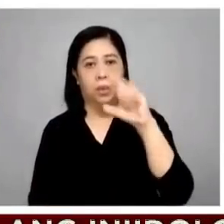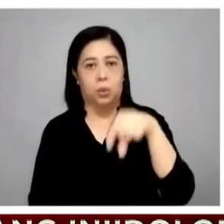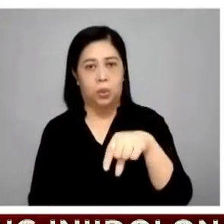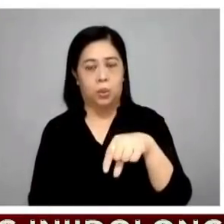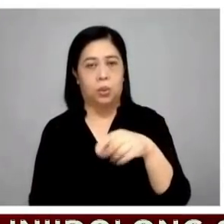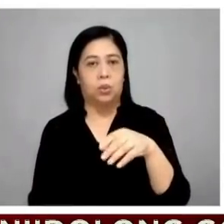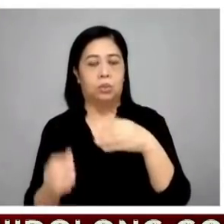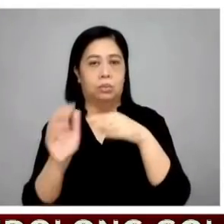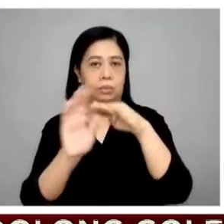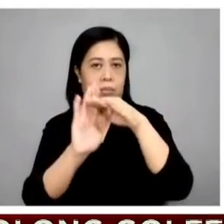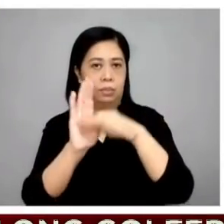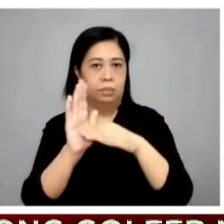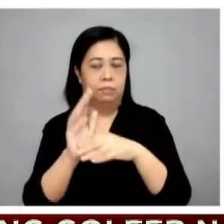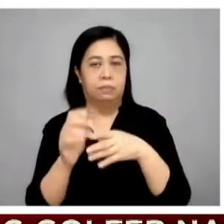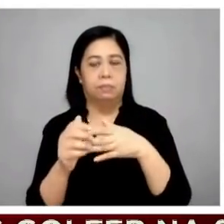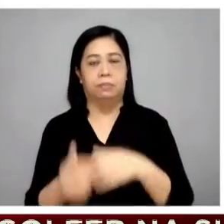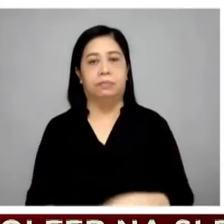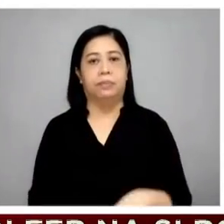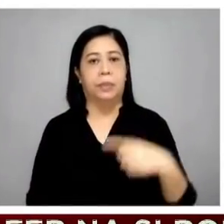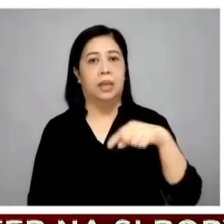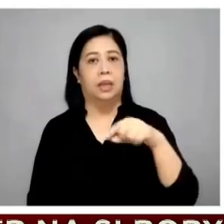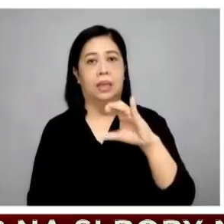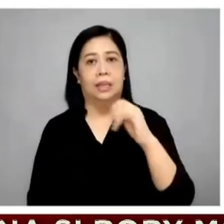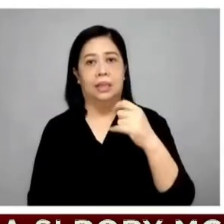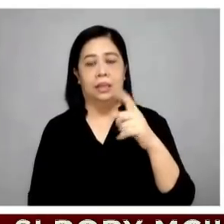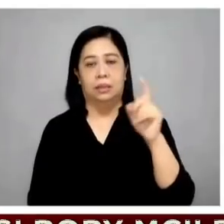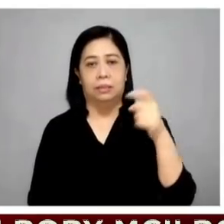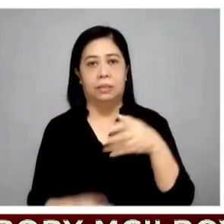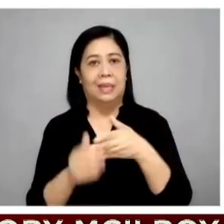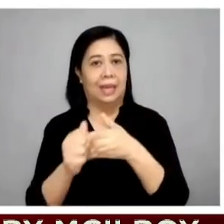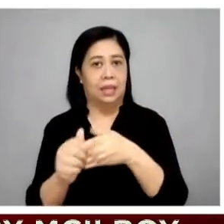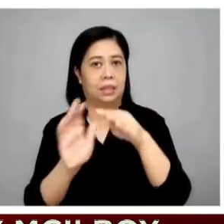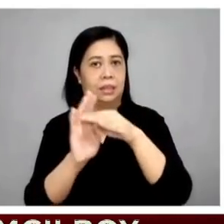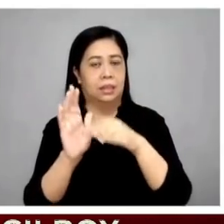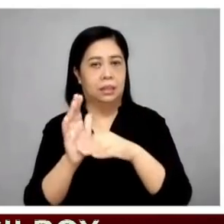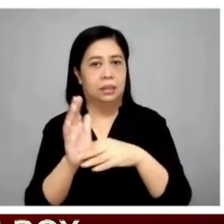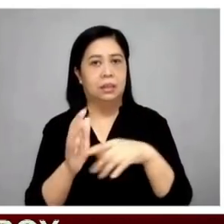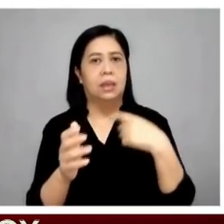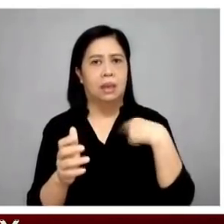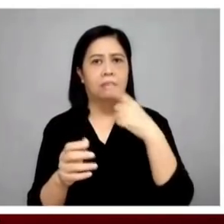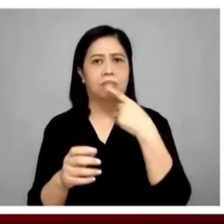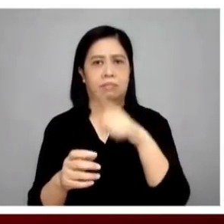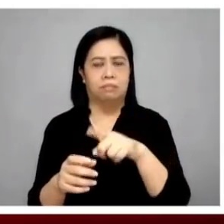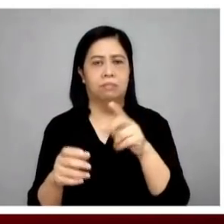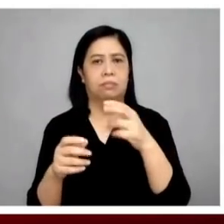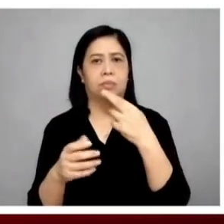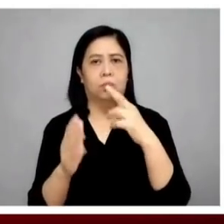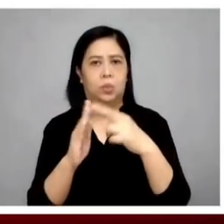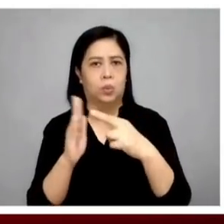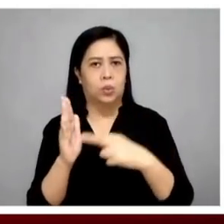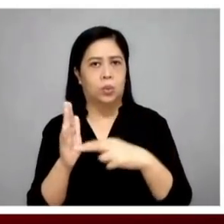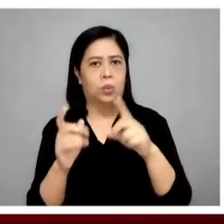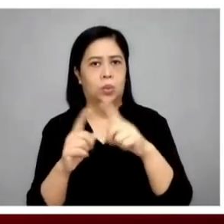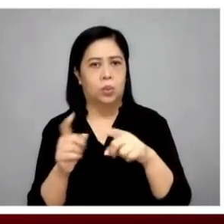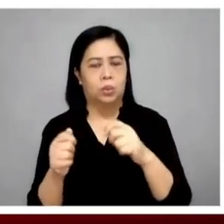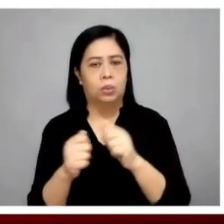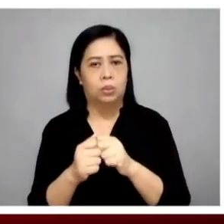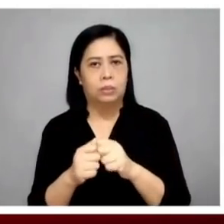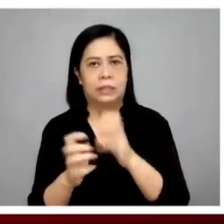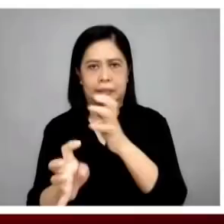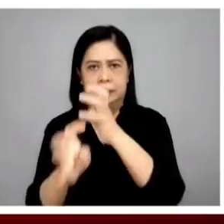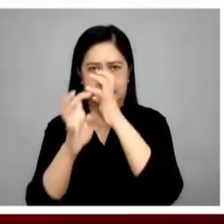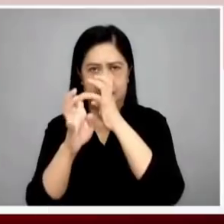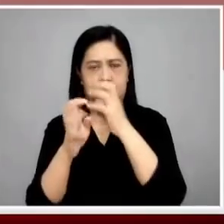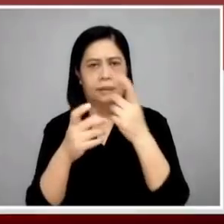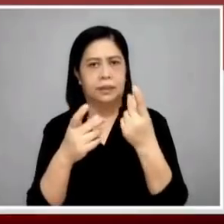guidelines. Yung ating city director kasi, mayroon ding kautusan sa kanya na strictong ipatupad yung